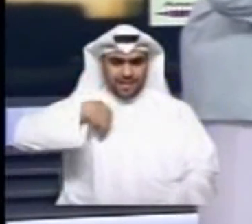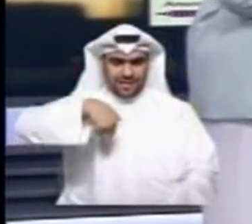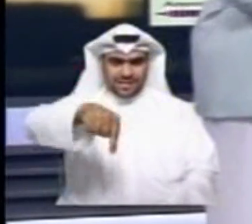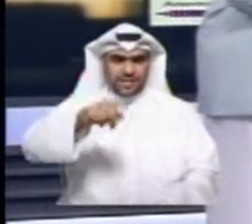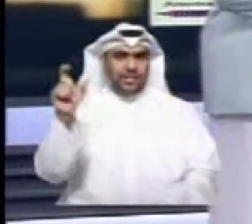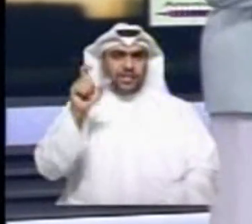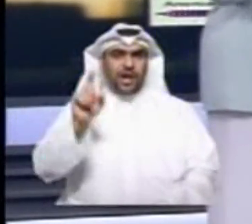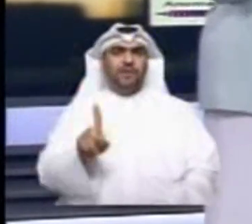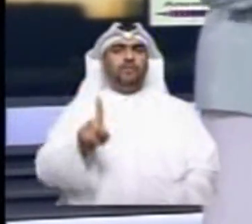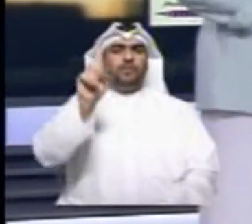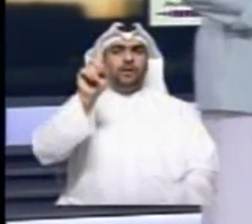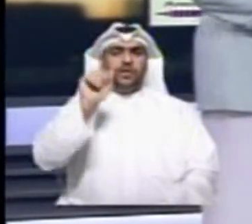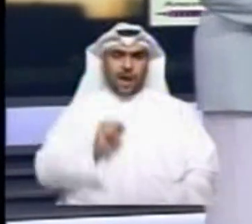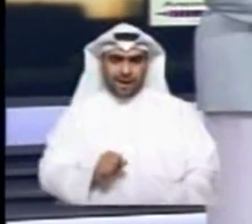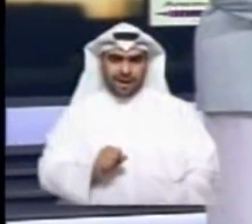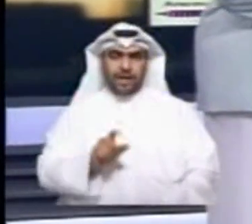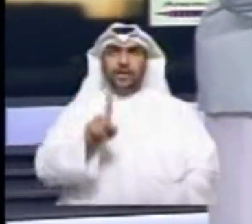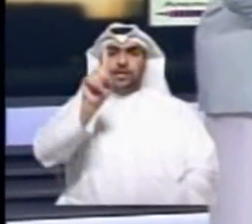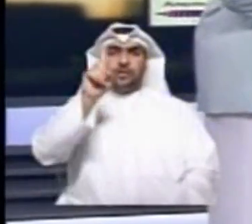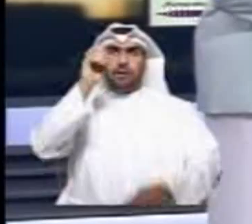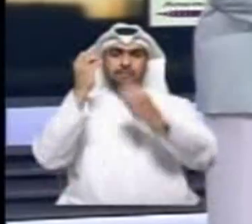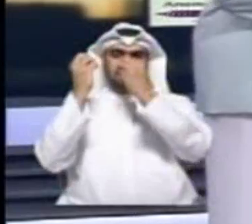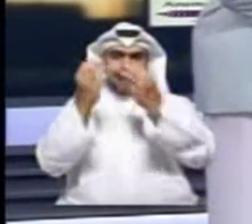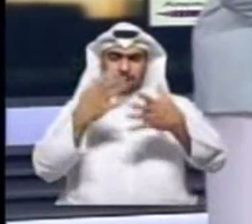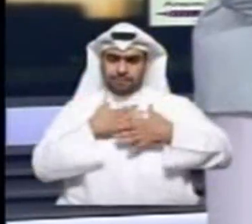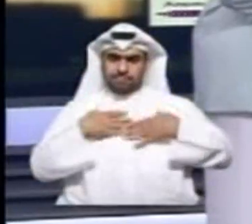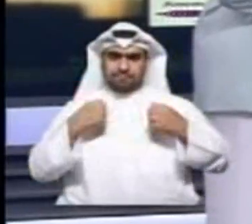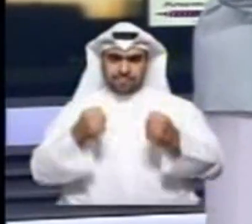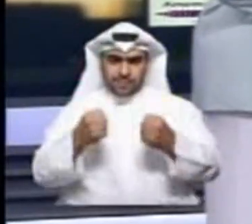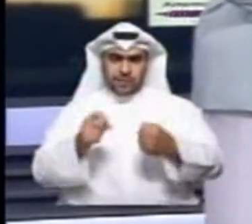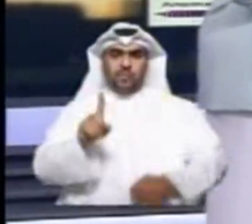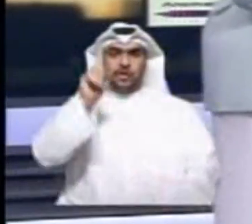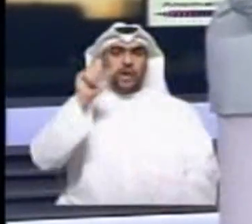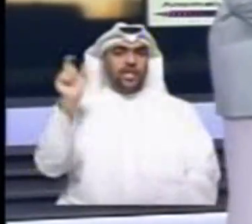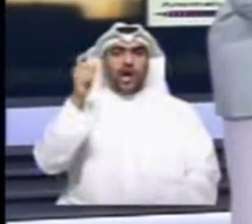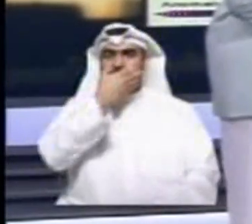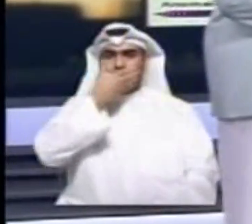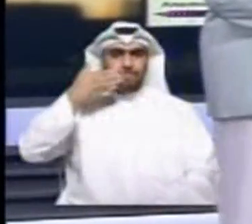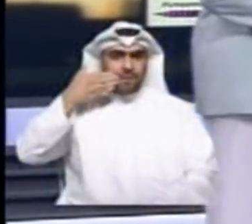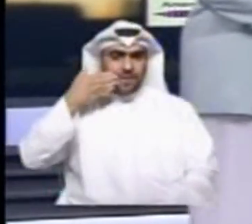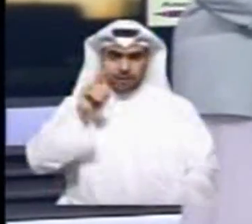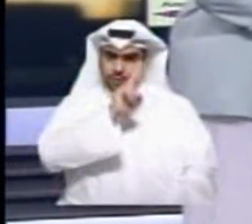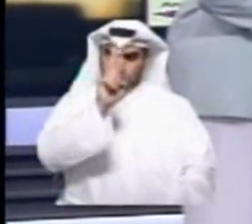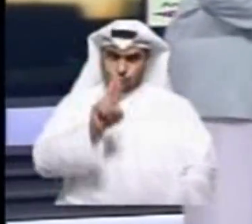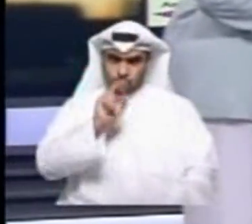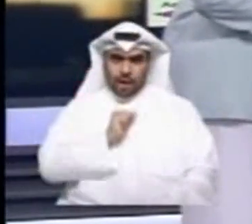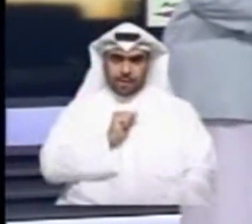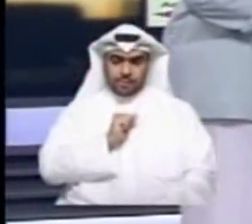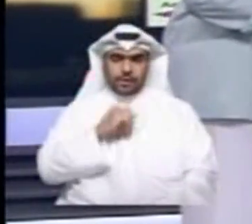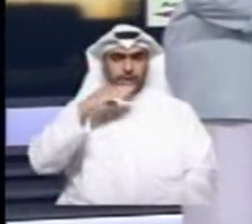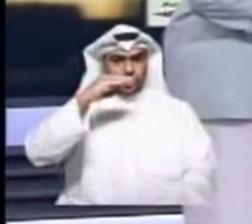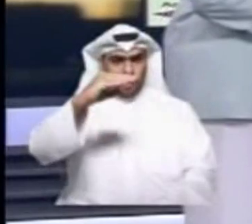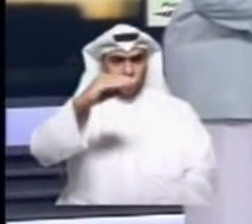يبلغنا واياك وكذلك الساده المشاهدين ان شاء الله. ان شاء الله يكون شهر مبارك. نعم. ان شاء الله راح يكون شهر